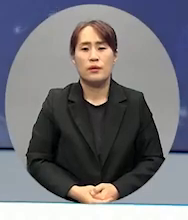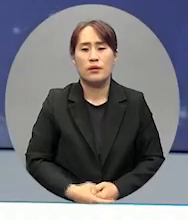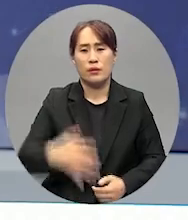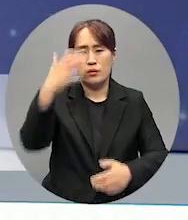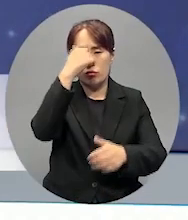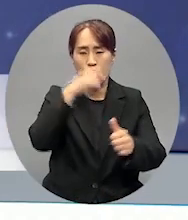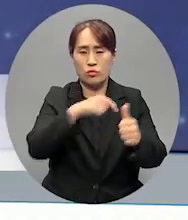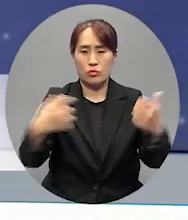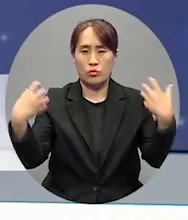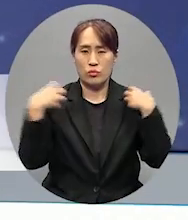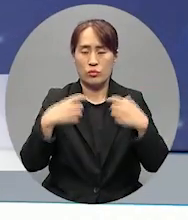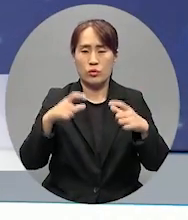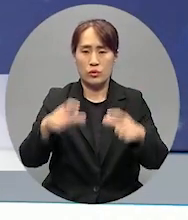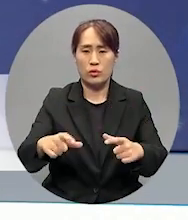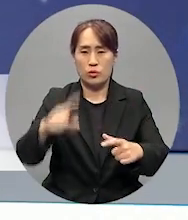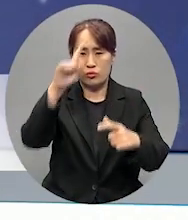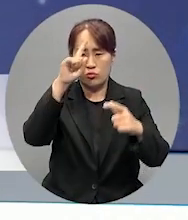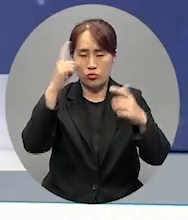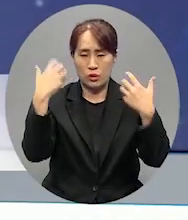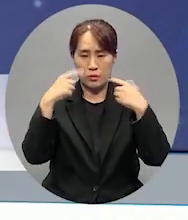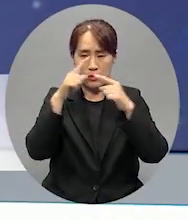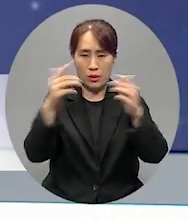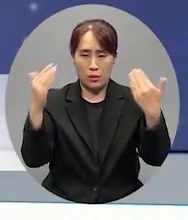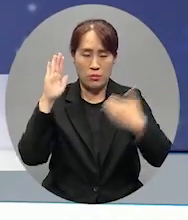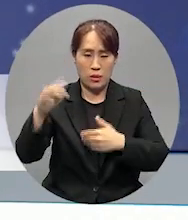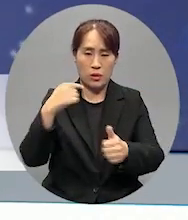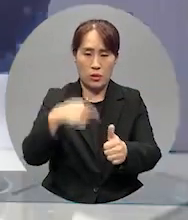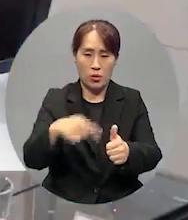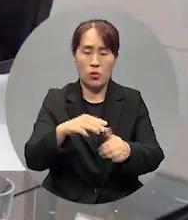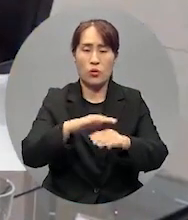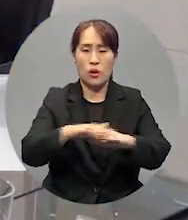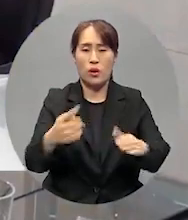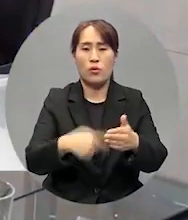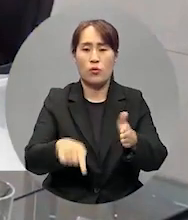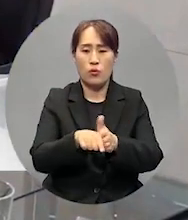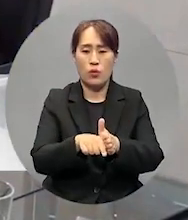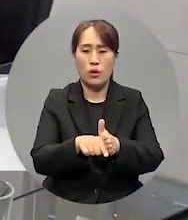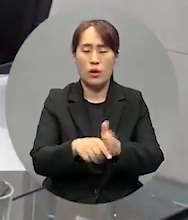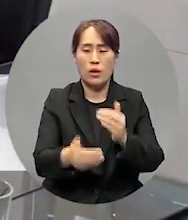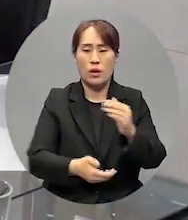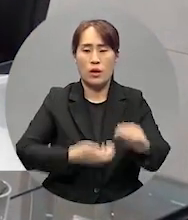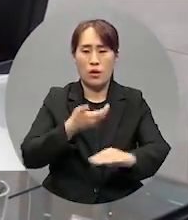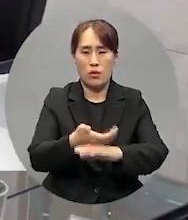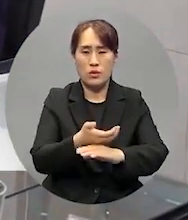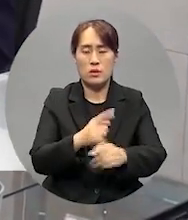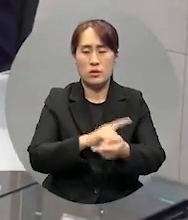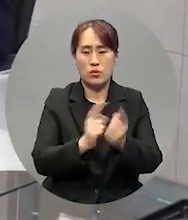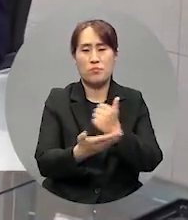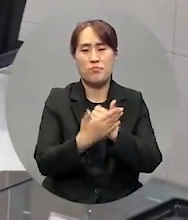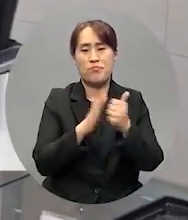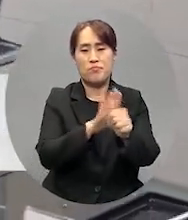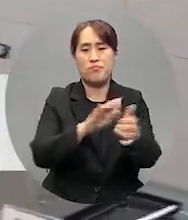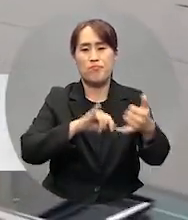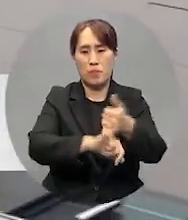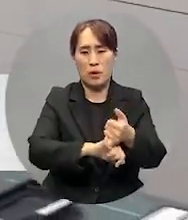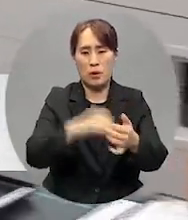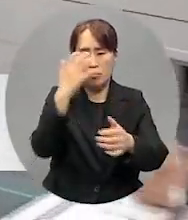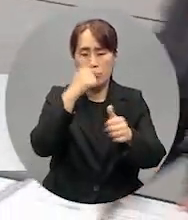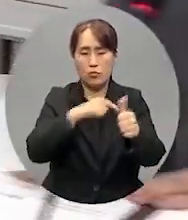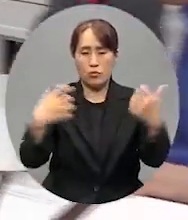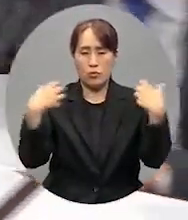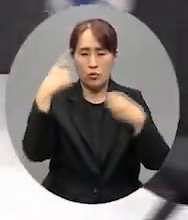충북 교육청과 지역 국립대의 미래 교육 대응을 위한 교육 혁신에 힘을 모으기로 했습니다 충북